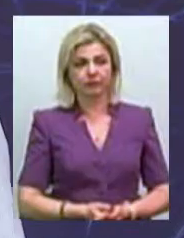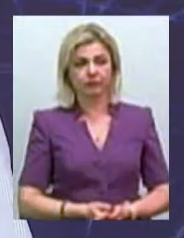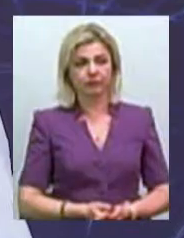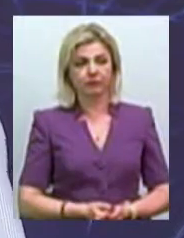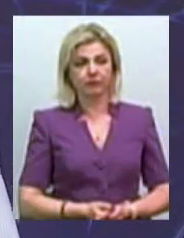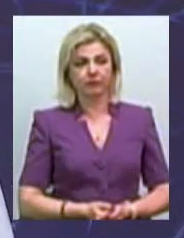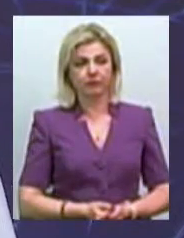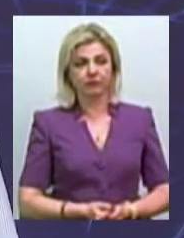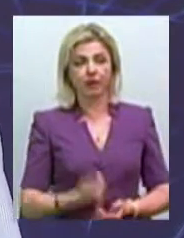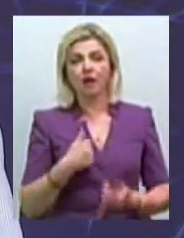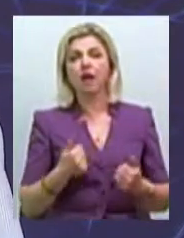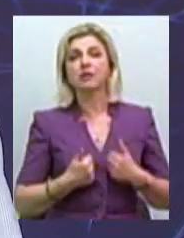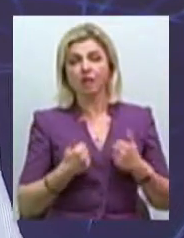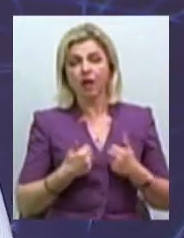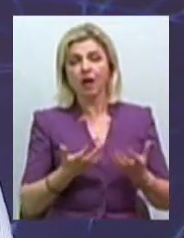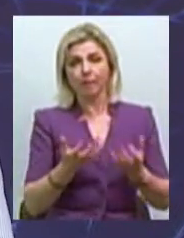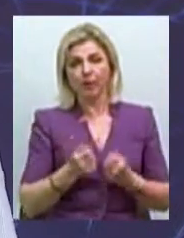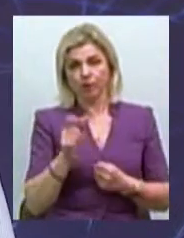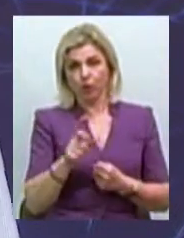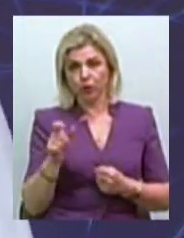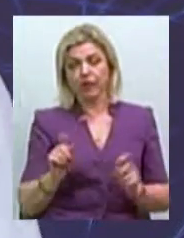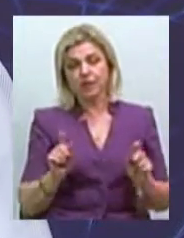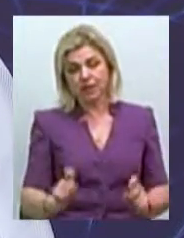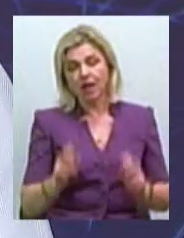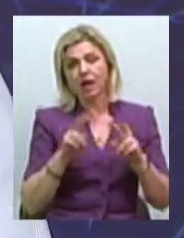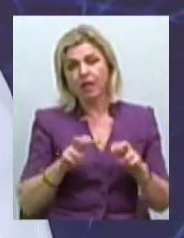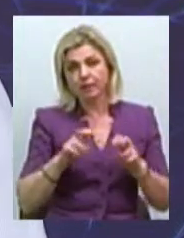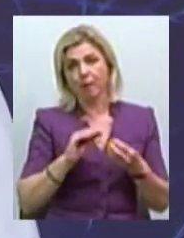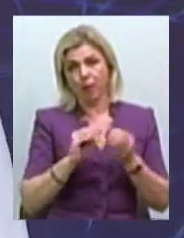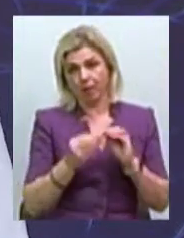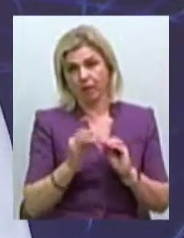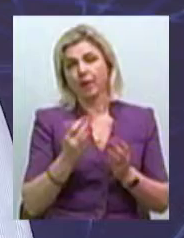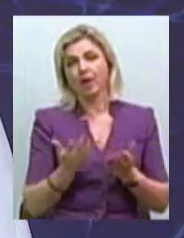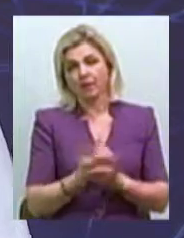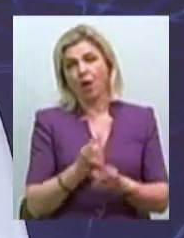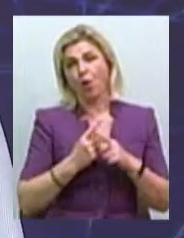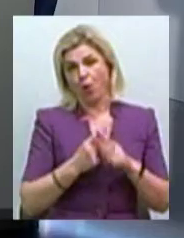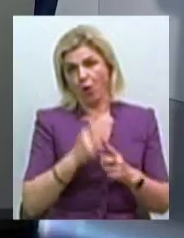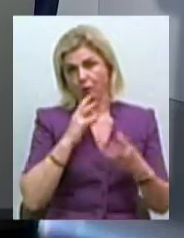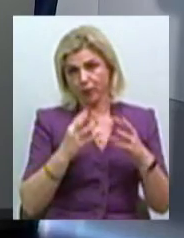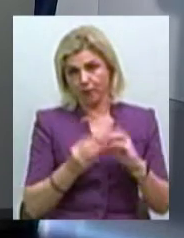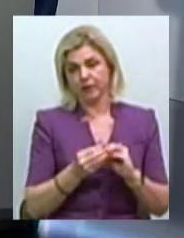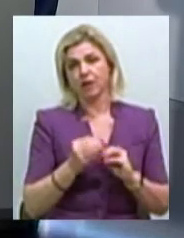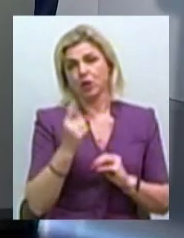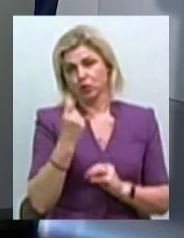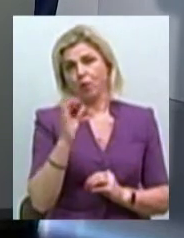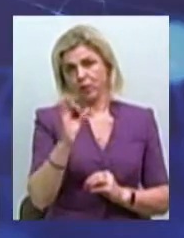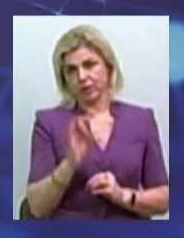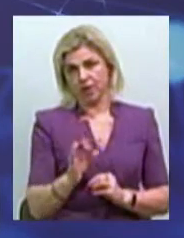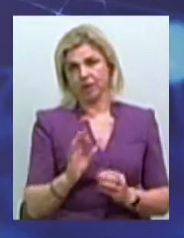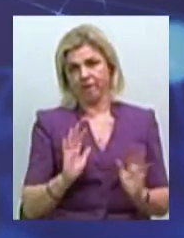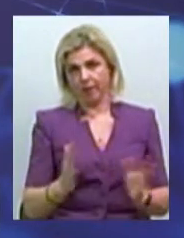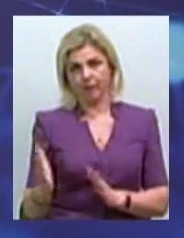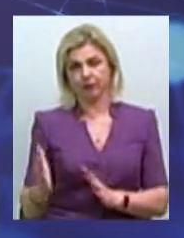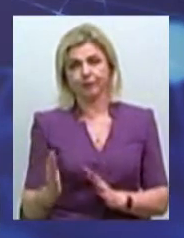зайнятості, я намагаюся прийняти абонента, ми сідаємо, розбираємо проблему і ми знаходимо компроміс в 100% випадках. А в